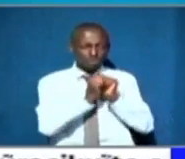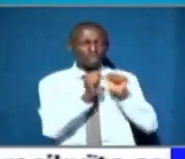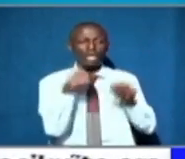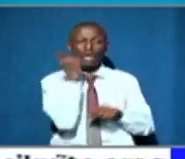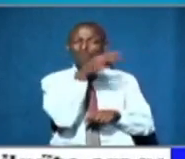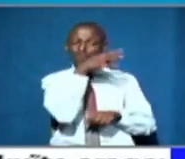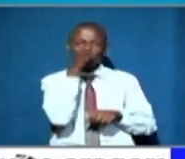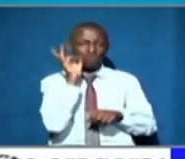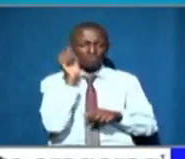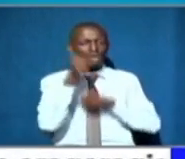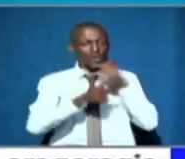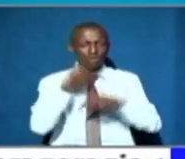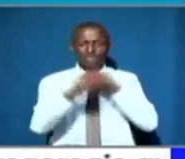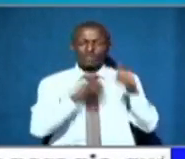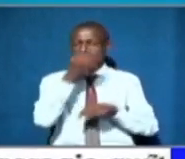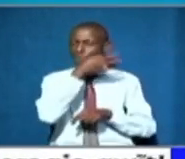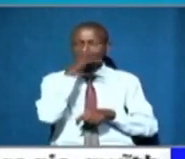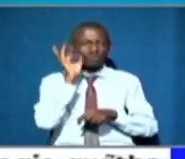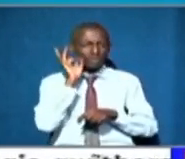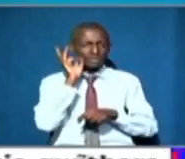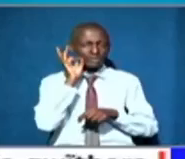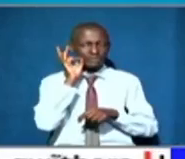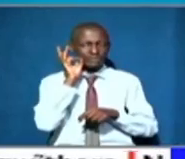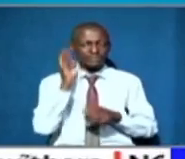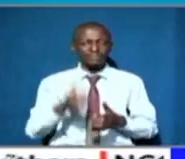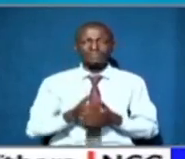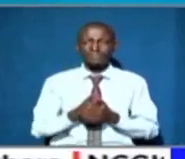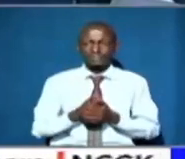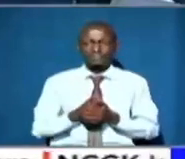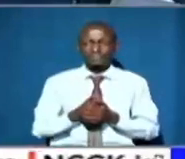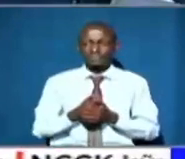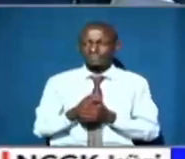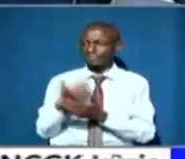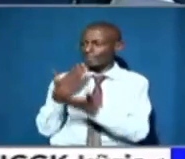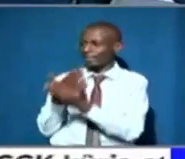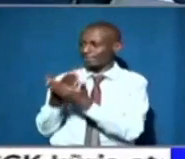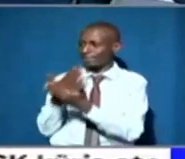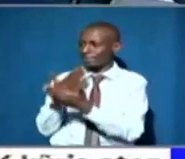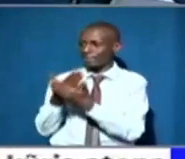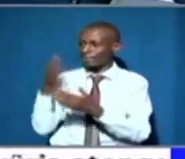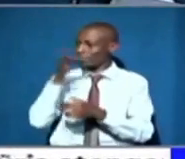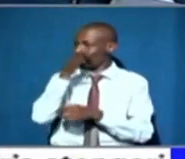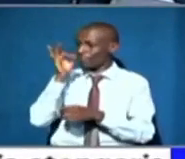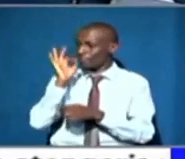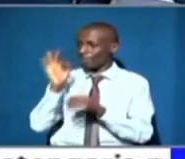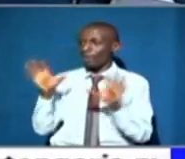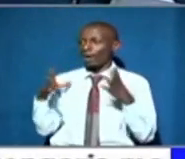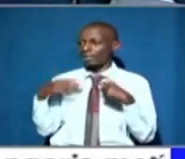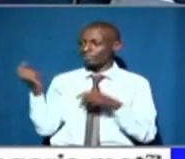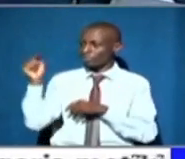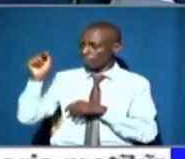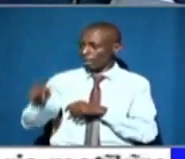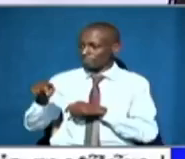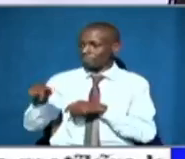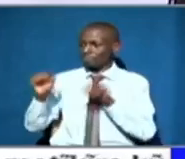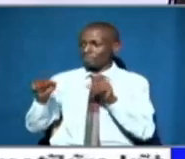bere kuhinyiriria kuhiga Ramadan Mubarak yes. Na asanti sana ona uhigite atinu etika kukoro ugiuka yeah. Tukoro